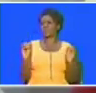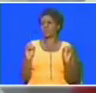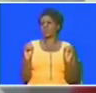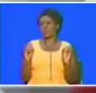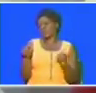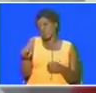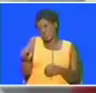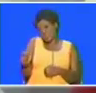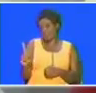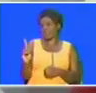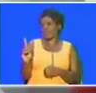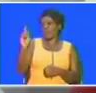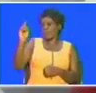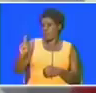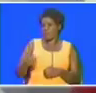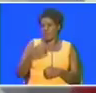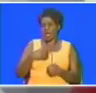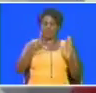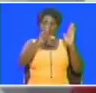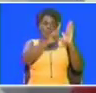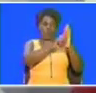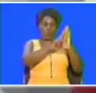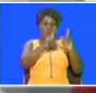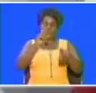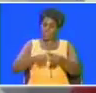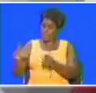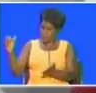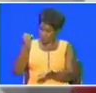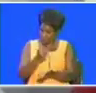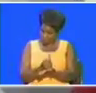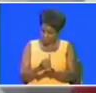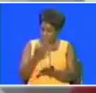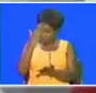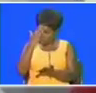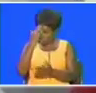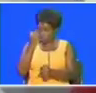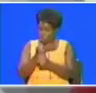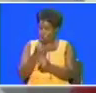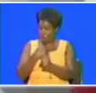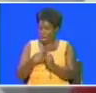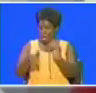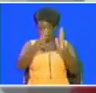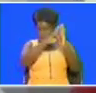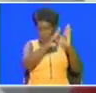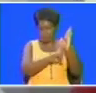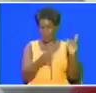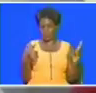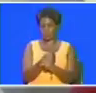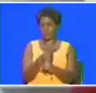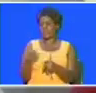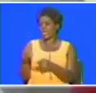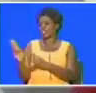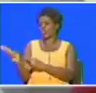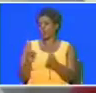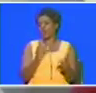Inakuwa ni wewe mwenyewe, lazima ukue na rules. Hata tukiandikwa kazini kilobi, unajua kila kazi ina rules zake. Kwa hivyo pale nyumbani ile ni kazi kama